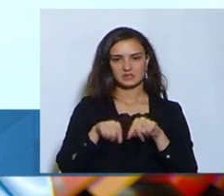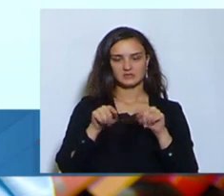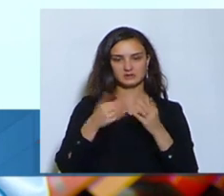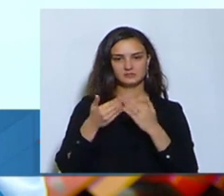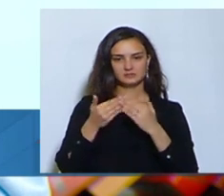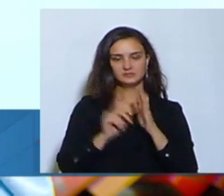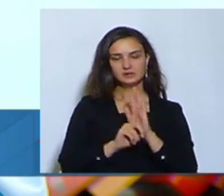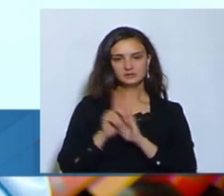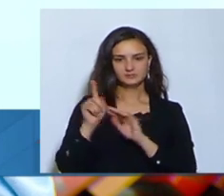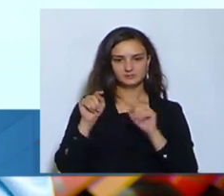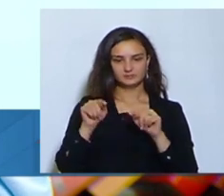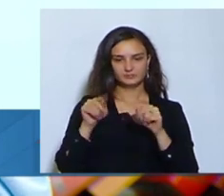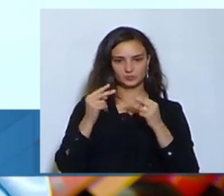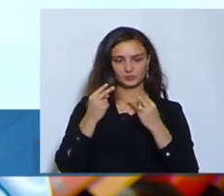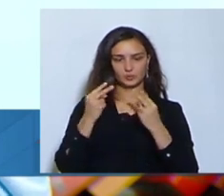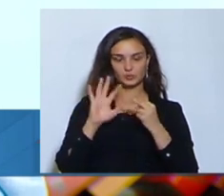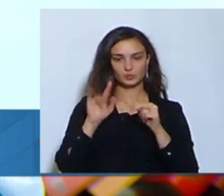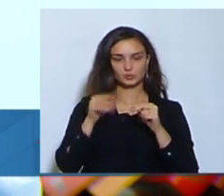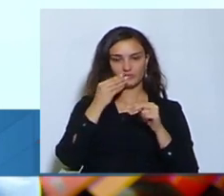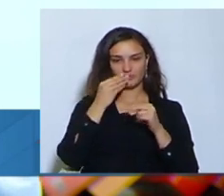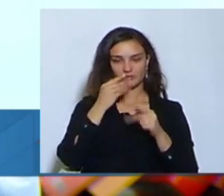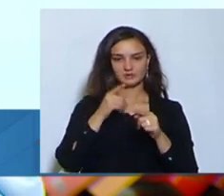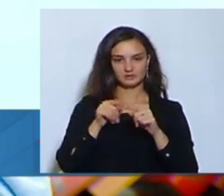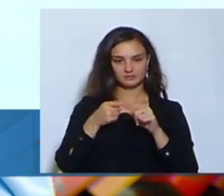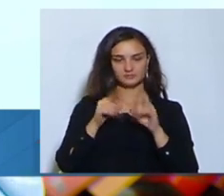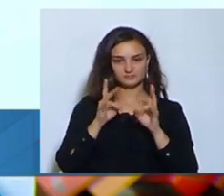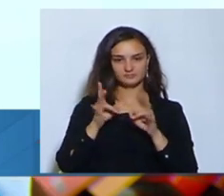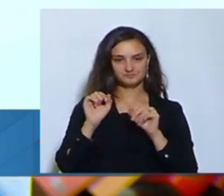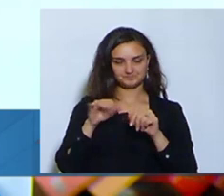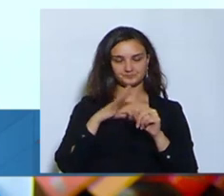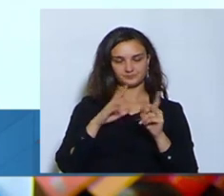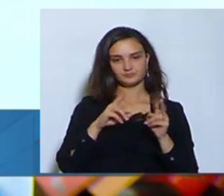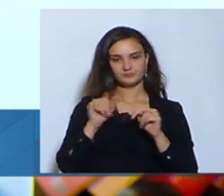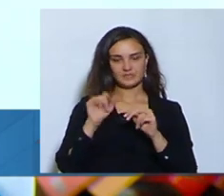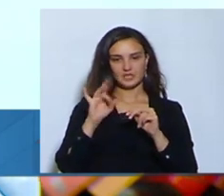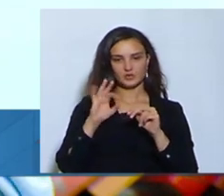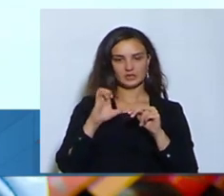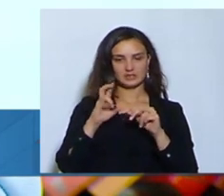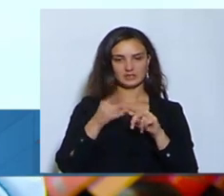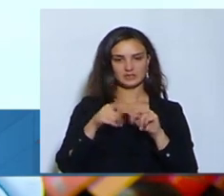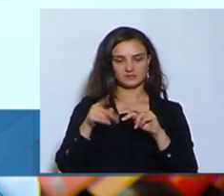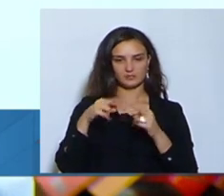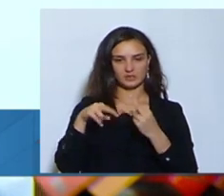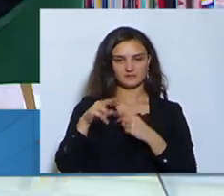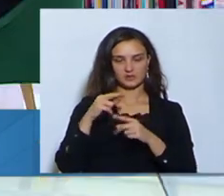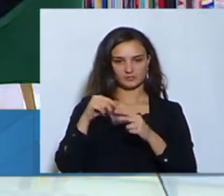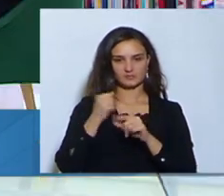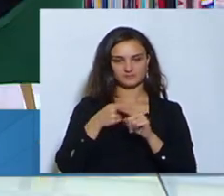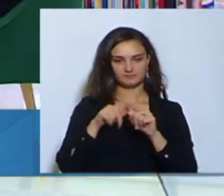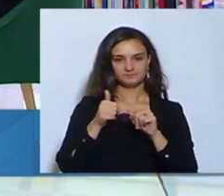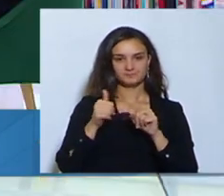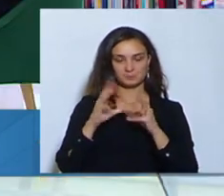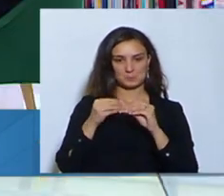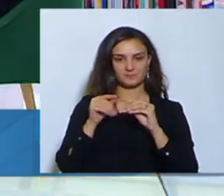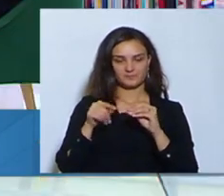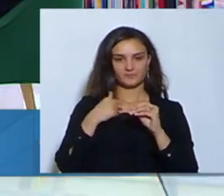თქვა დაწყებული აი ეს უკონტროლო კვებითი აშლილობა შეიძლება გადავიდეს ანორექსიაში. ანუ მონაცვლეობს ხოლმე როგორც წესი.